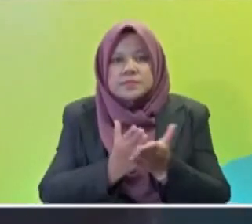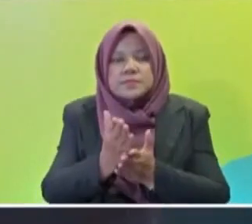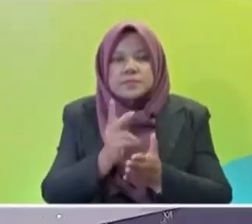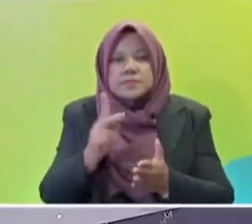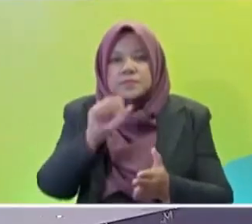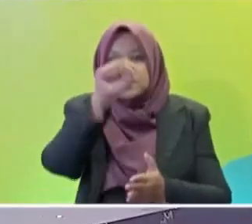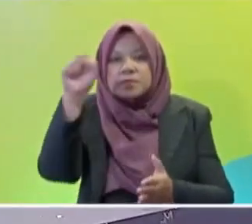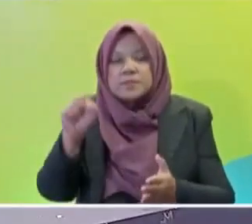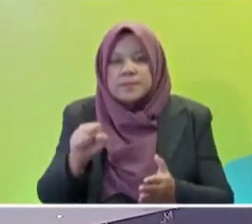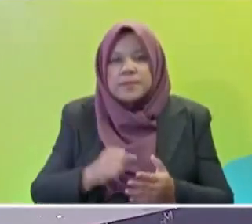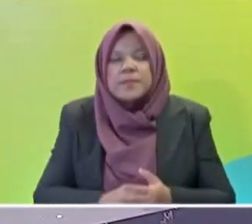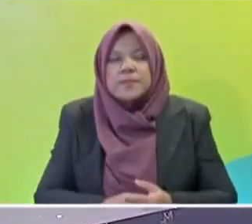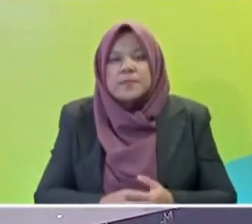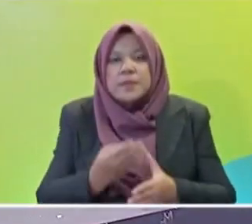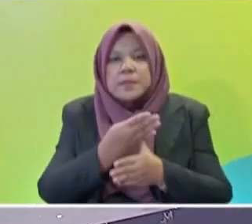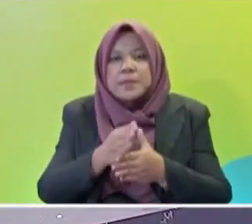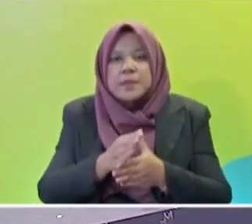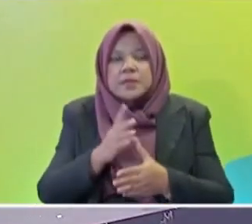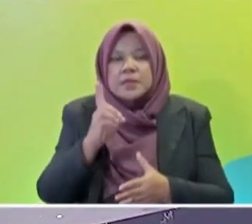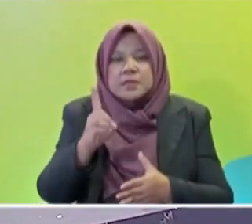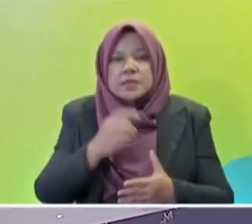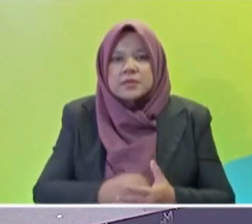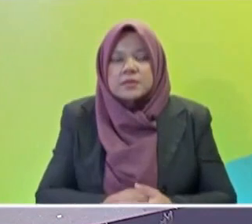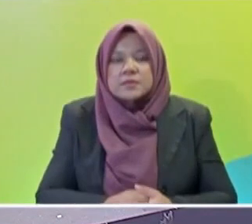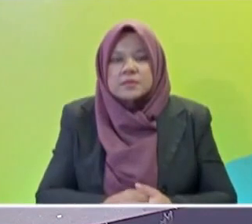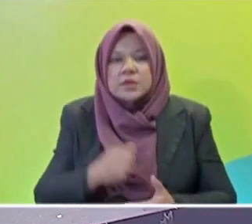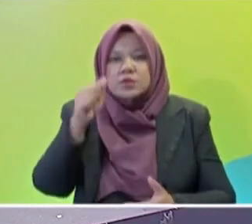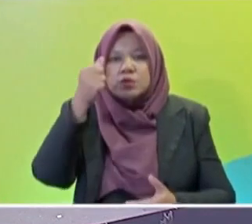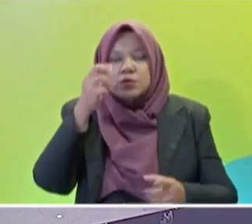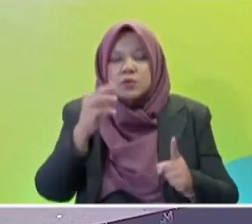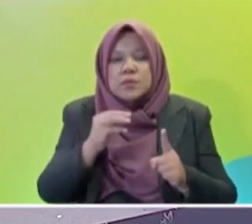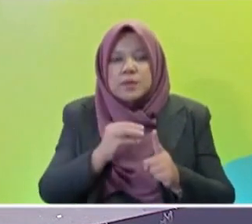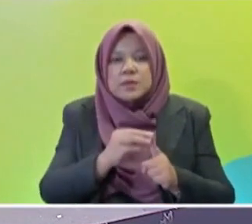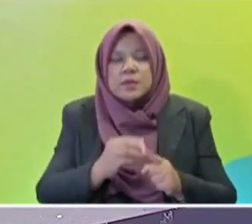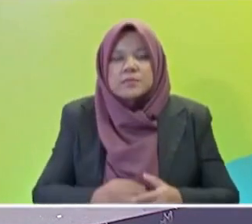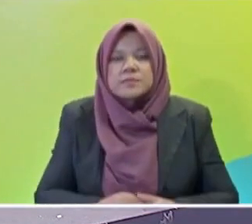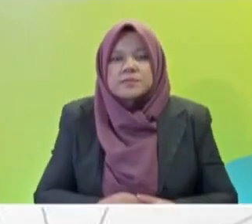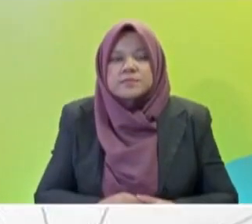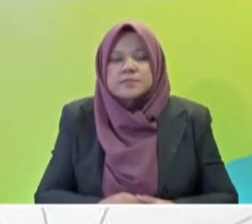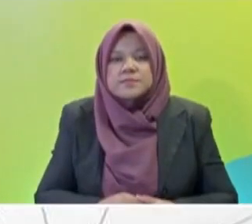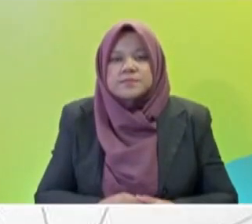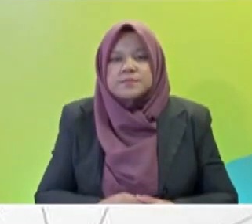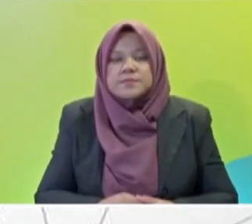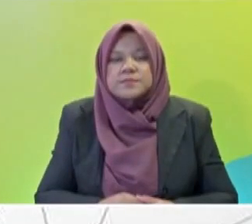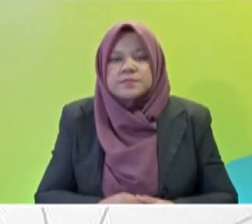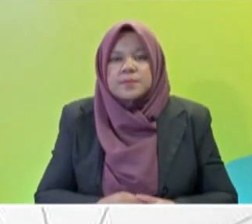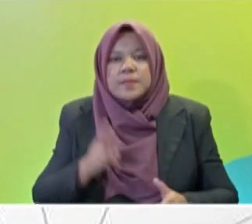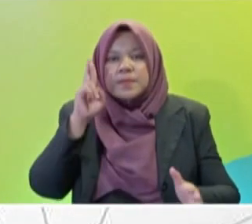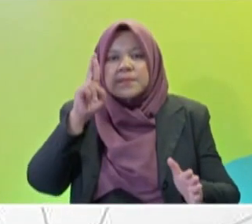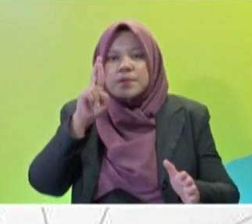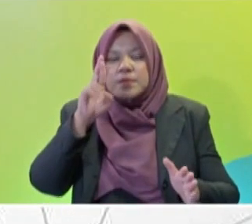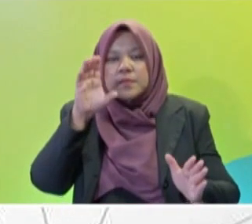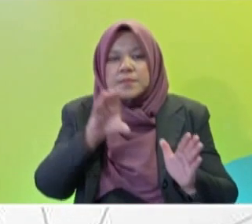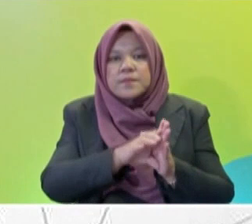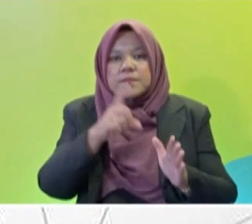teksnya ini adalah soal bahagian di Oke 10 markas biasanya soal bagian ini kita lihat ya Raja x merupakan hasil karya